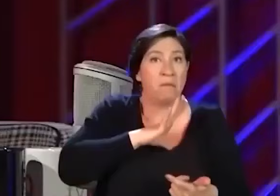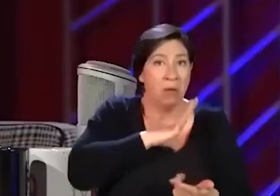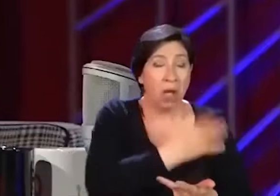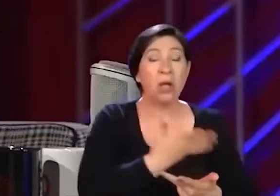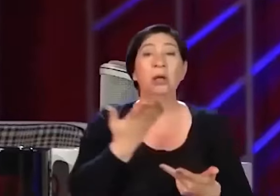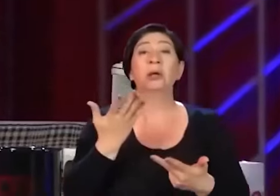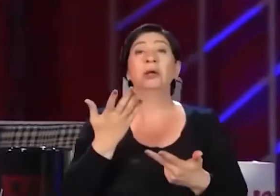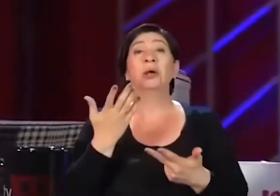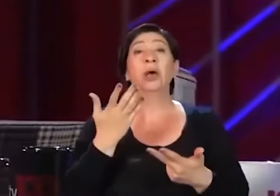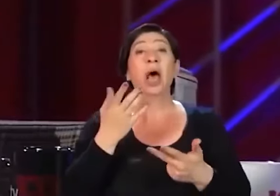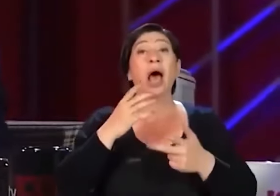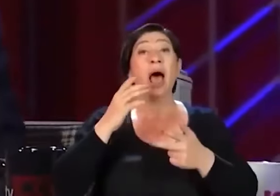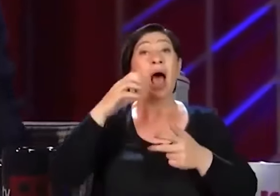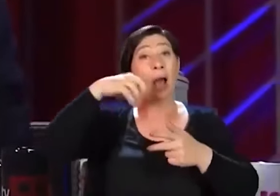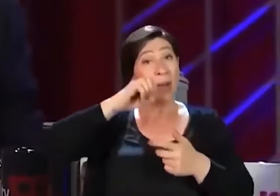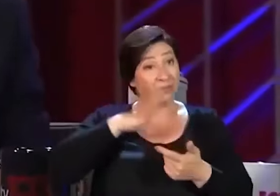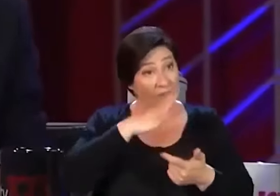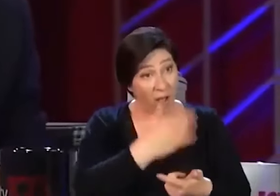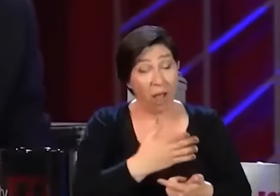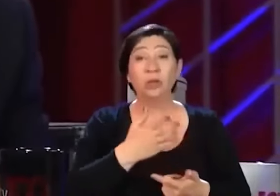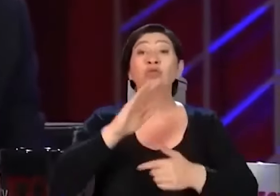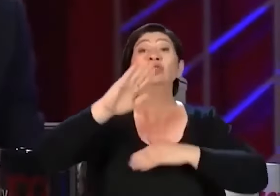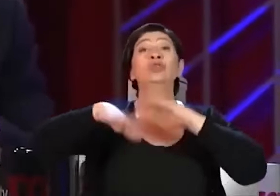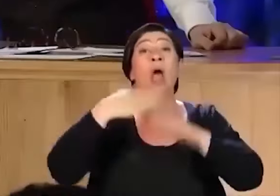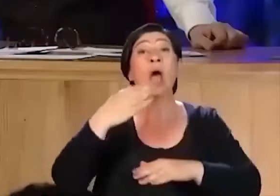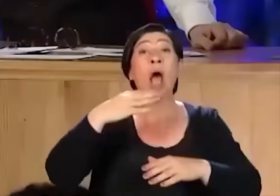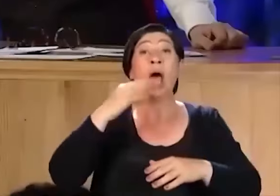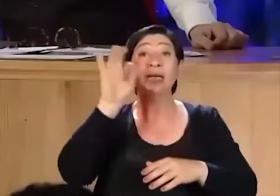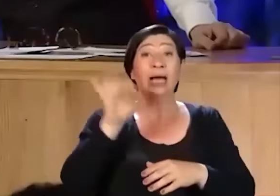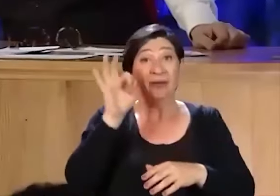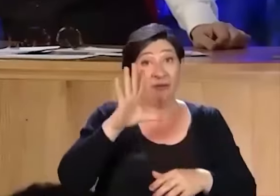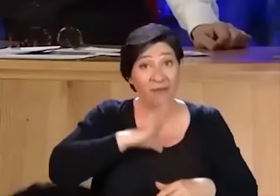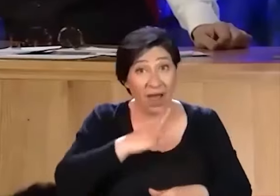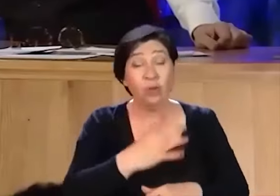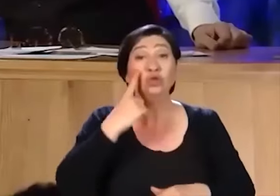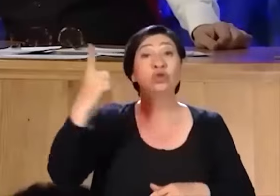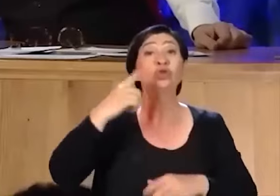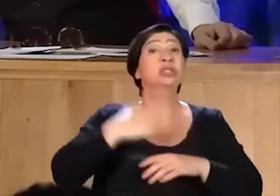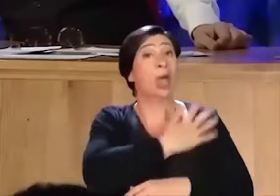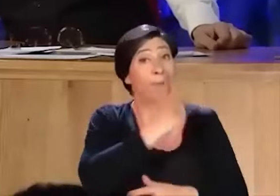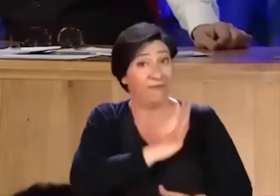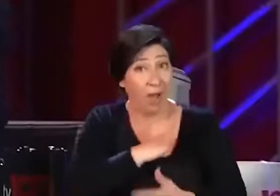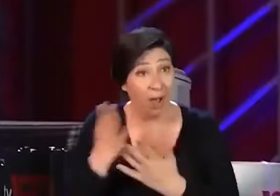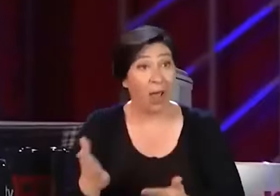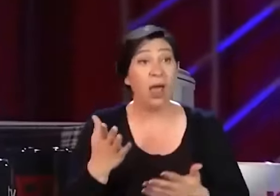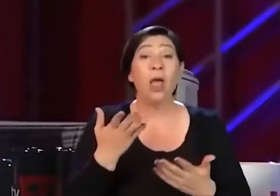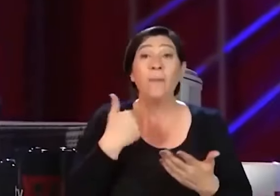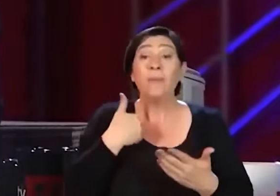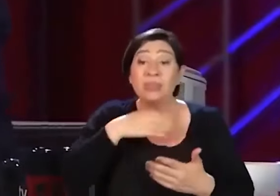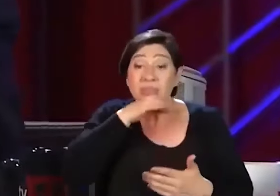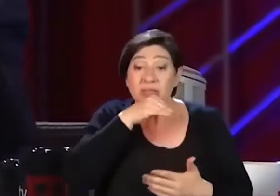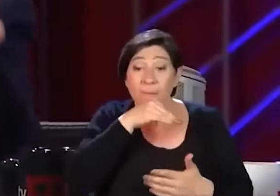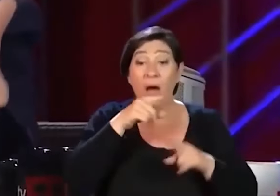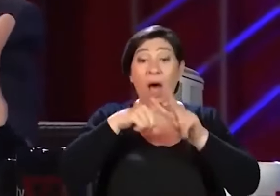var, Adalet Partili olan var, sonrasında ANAP'lı olan var, Cumhuriyet Halk Partili olan var. Rahmetli dedem